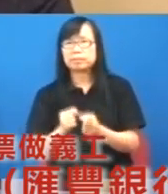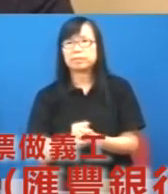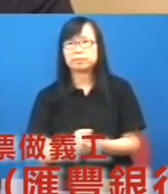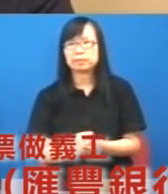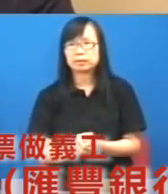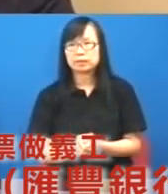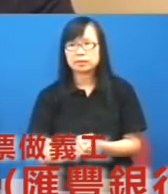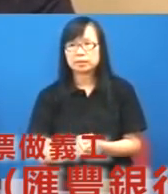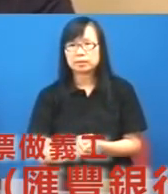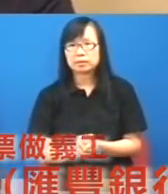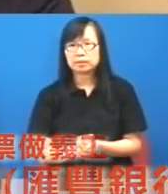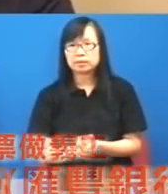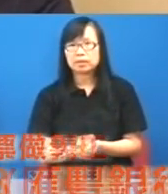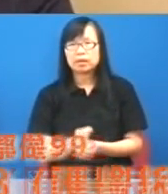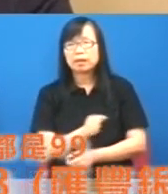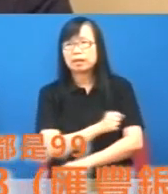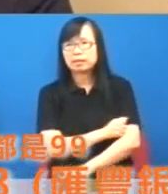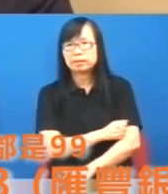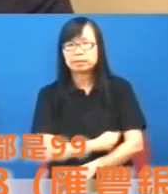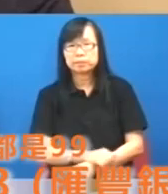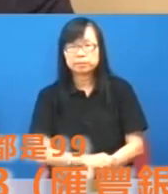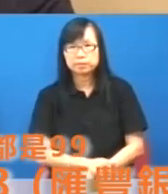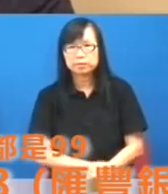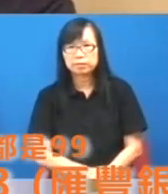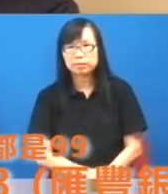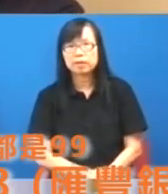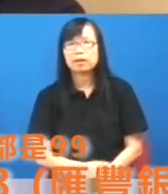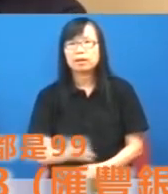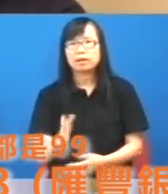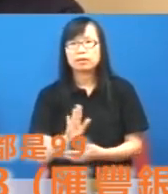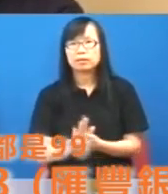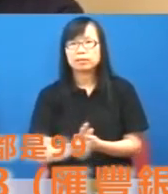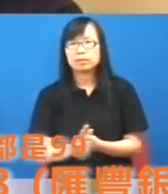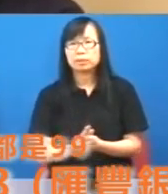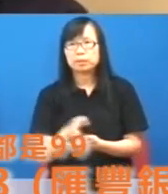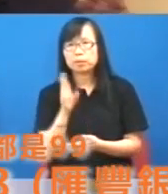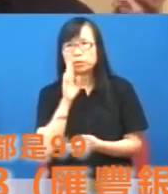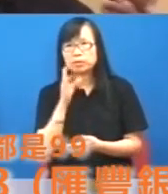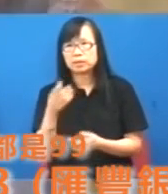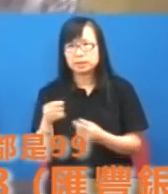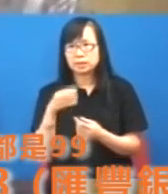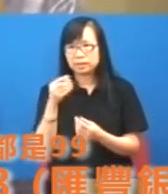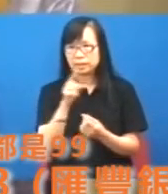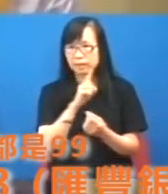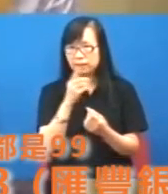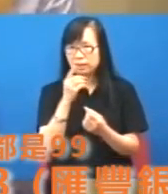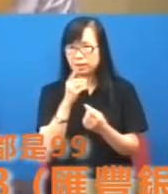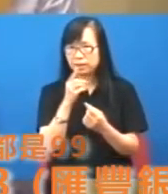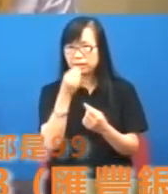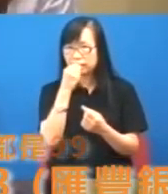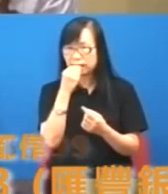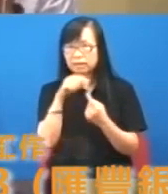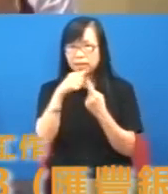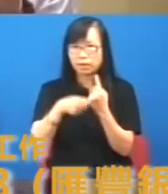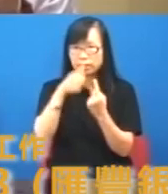大鑊，受人就操弄啊。當然我哋咧就未淪落到好似你手裏邊食嗰只香蕉。